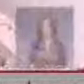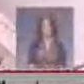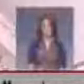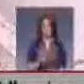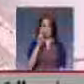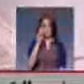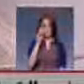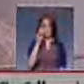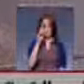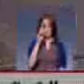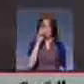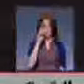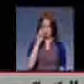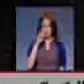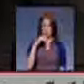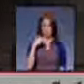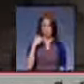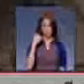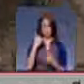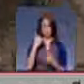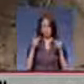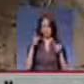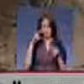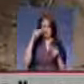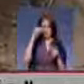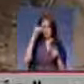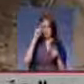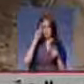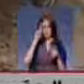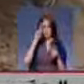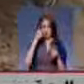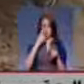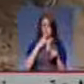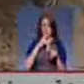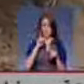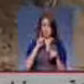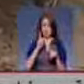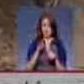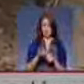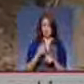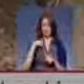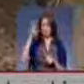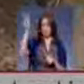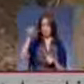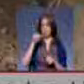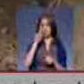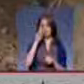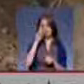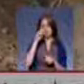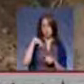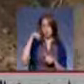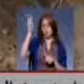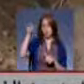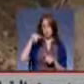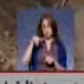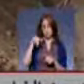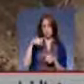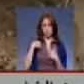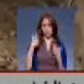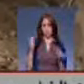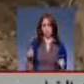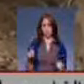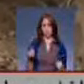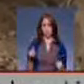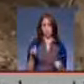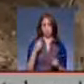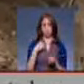وحشة بتنزل صفرة كده وبتبوظ الهدوم، وما احنا ما بنشربش منها، وكنا بنشتري مية من اللي هي الناس المعدية دي